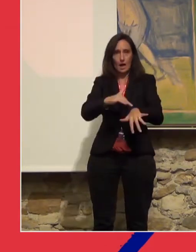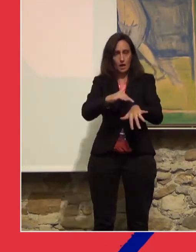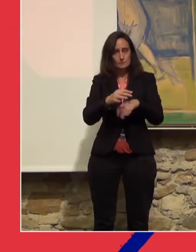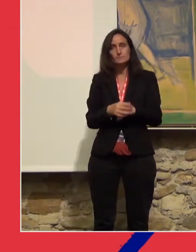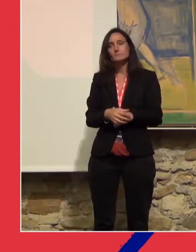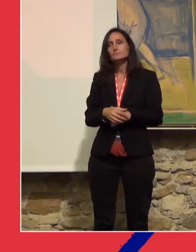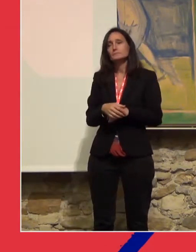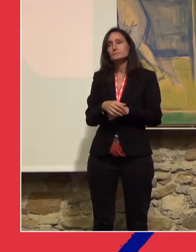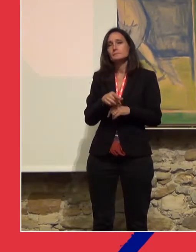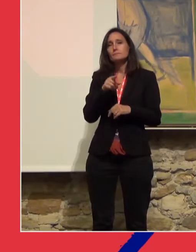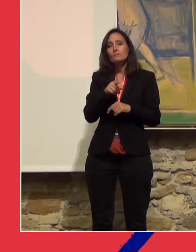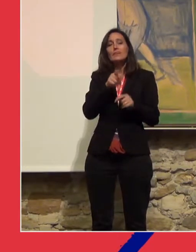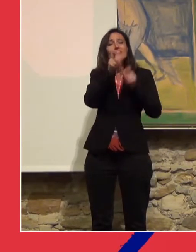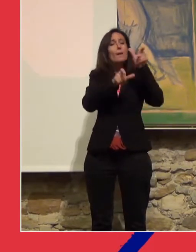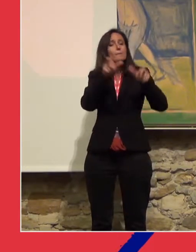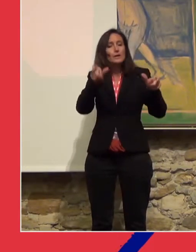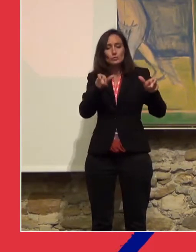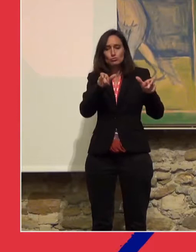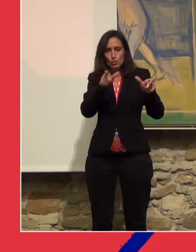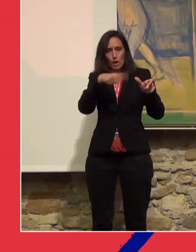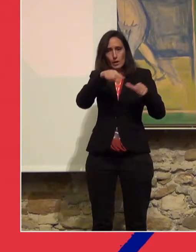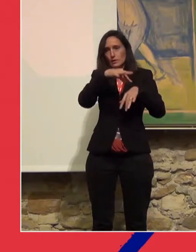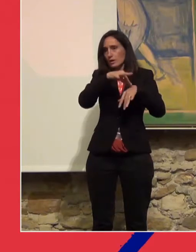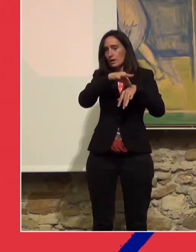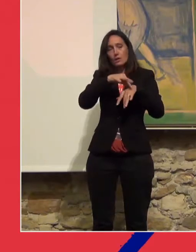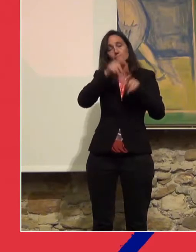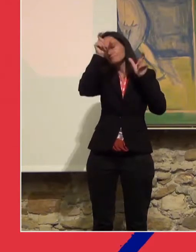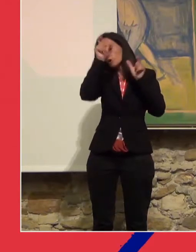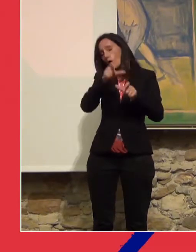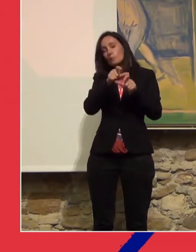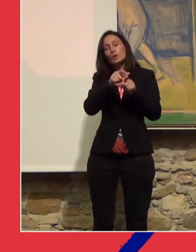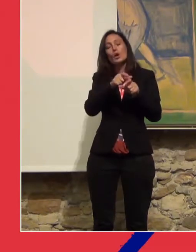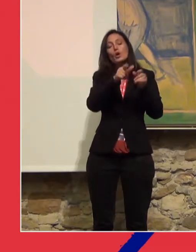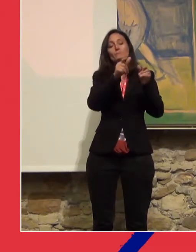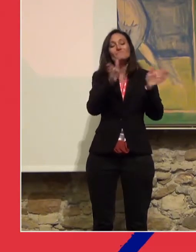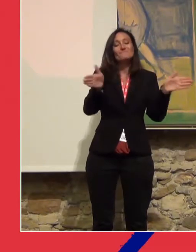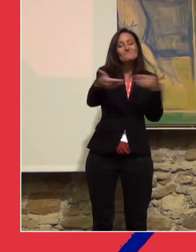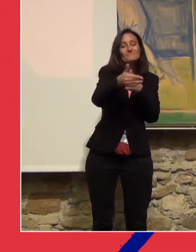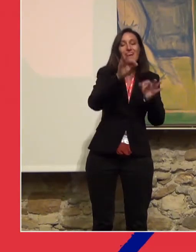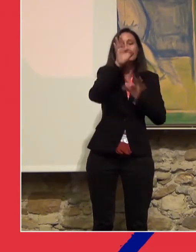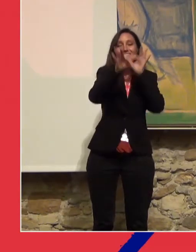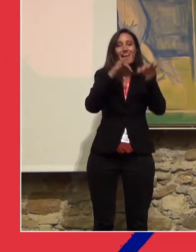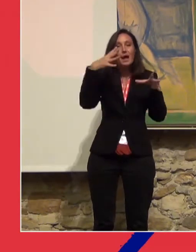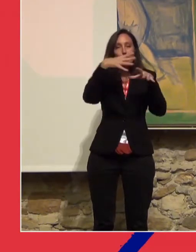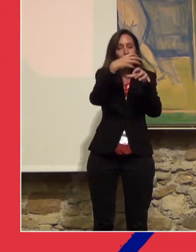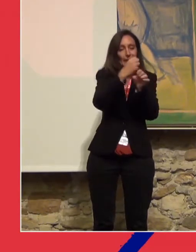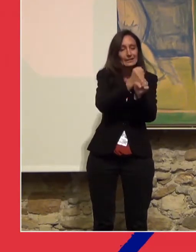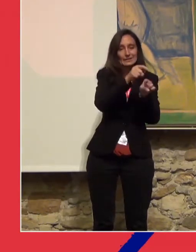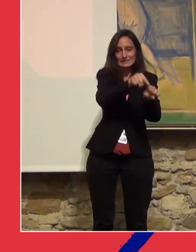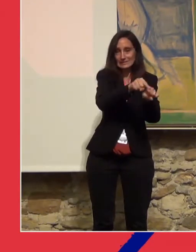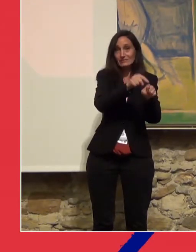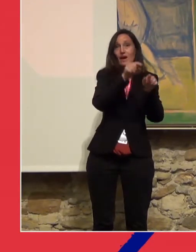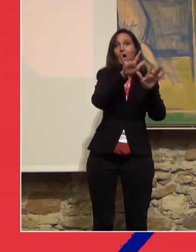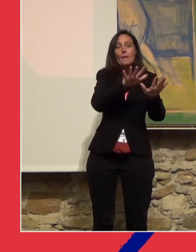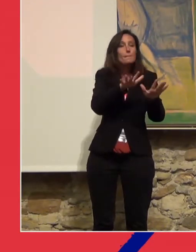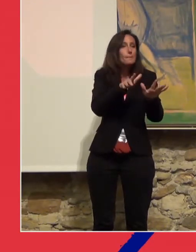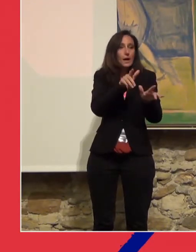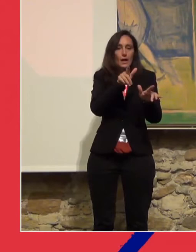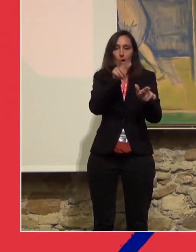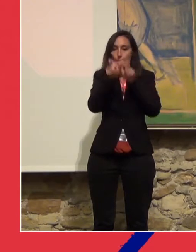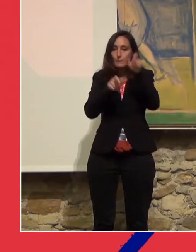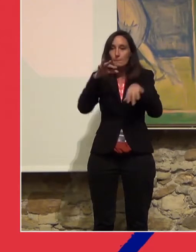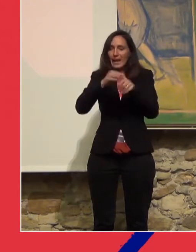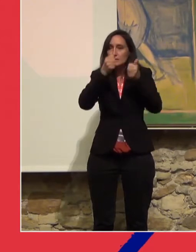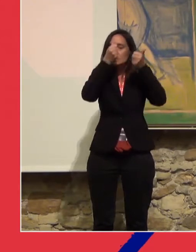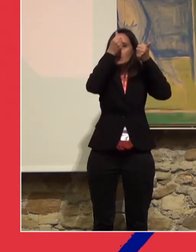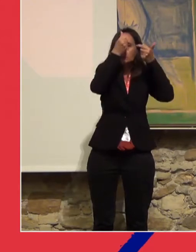alla terapia intensiva, ma i posti erano pochissimi rispetto alla richiesta. Le